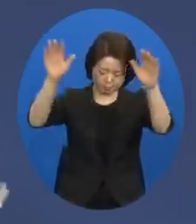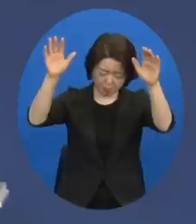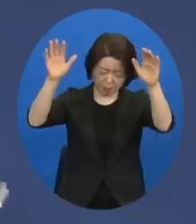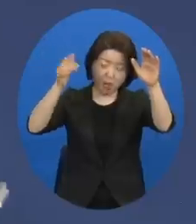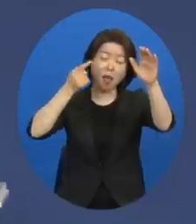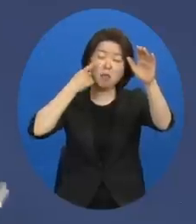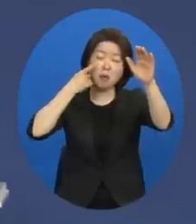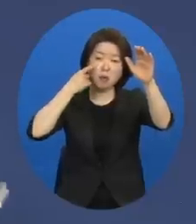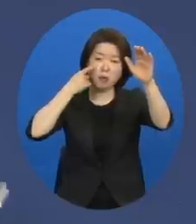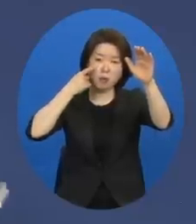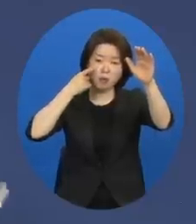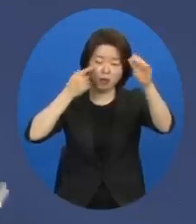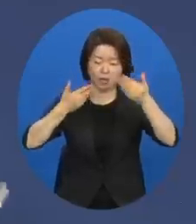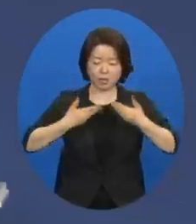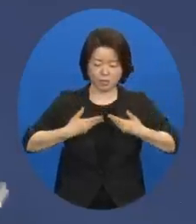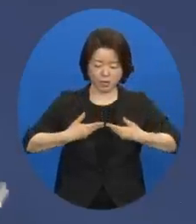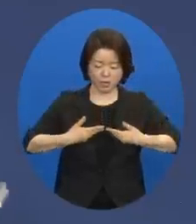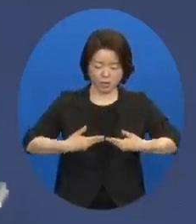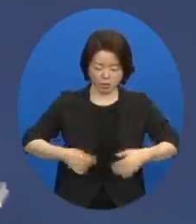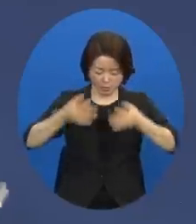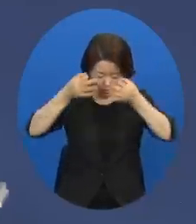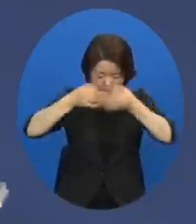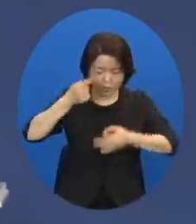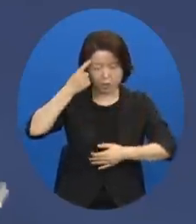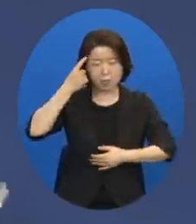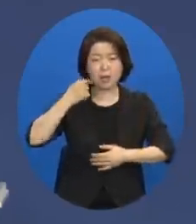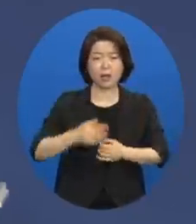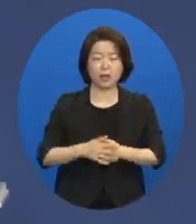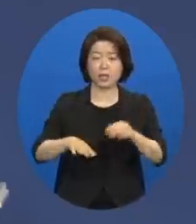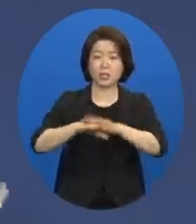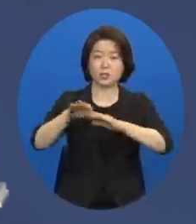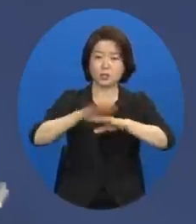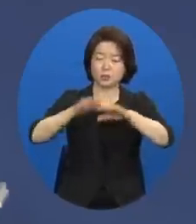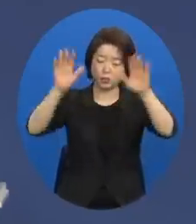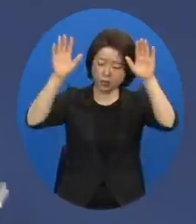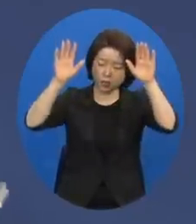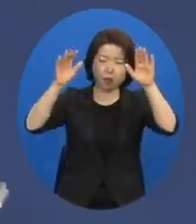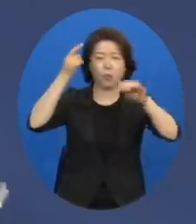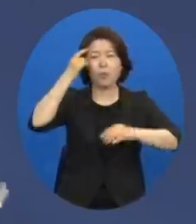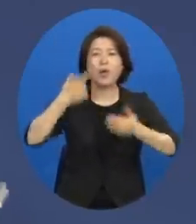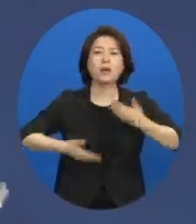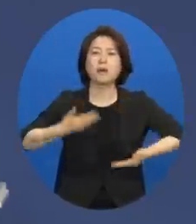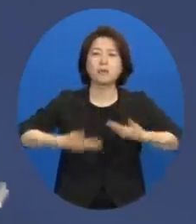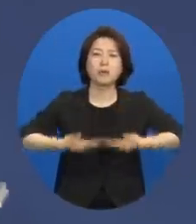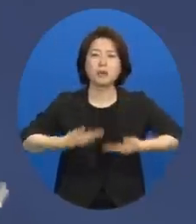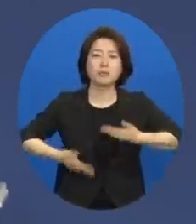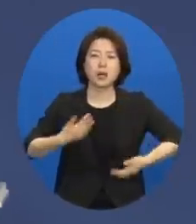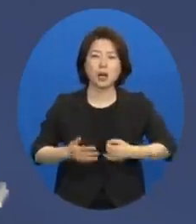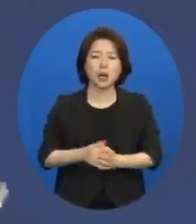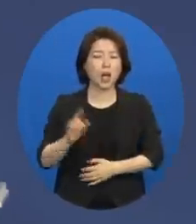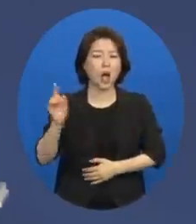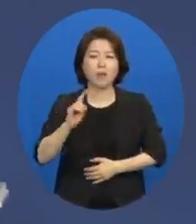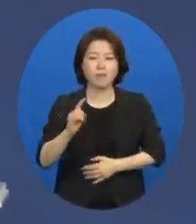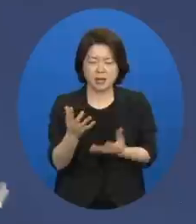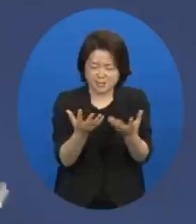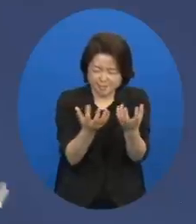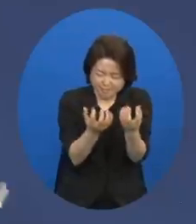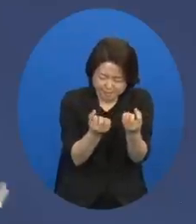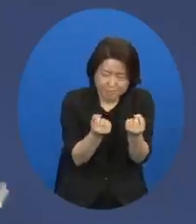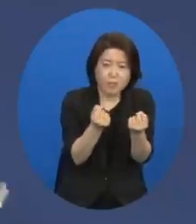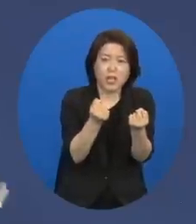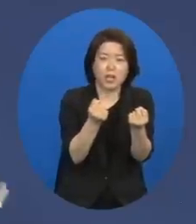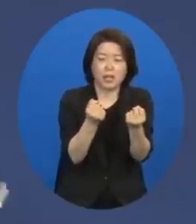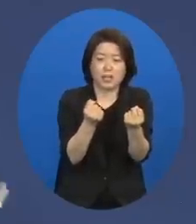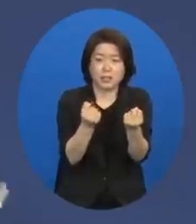드시고 가만히 생각해 보십시오. 이 두 손이 뭐에 이렇게 바쁘셨습니까? 무엇을 그렇게 악착같이